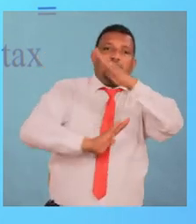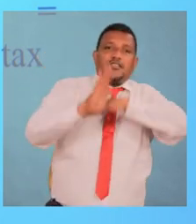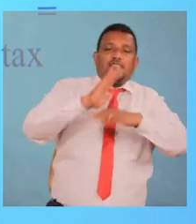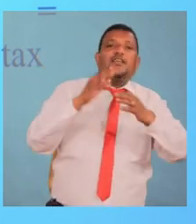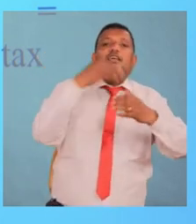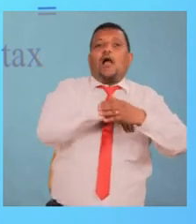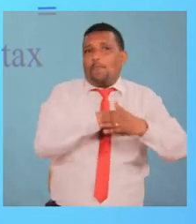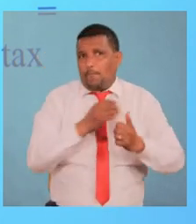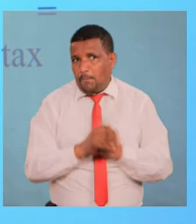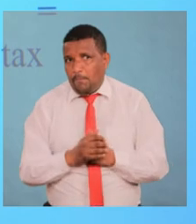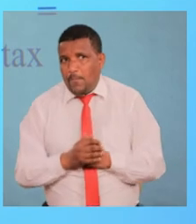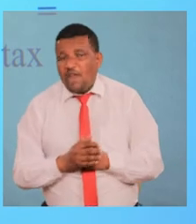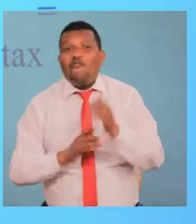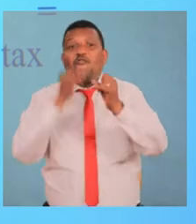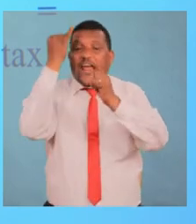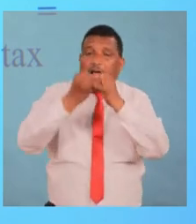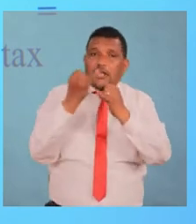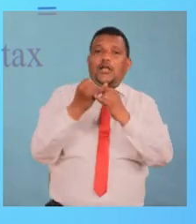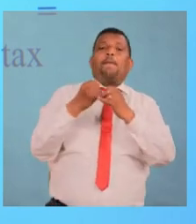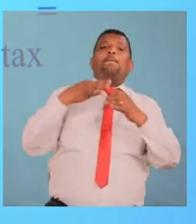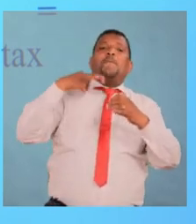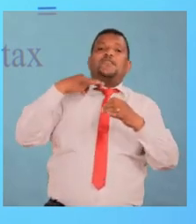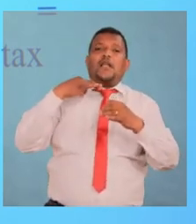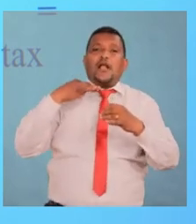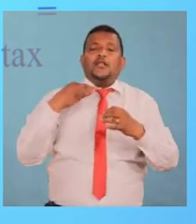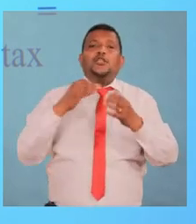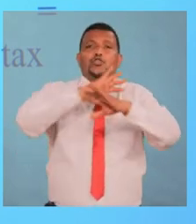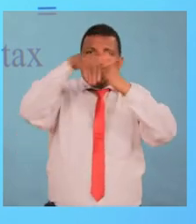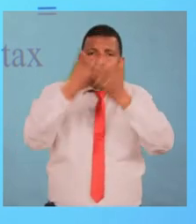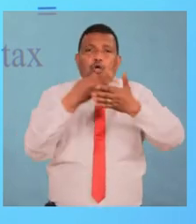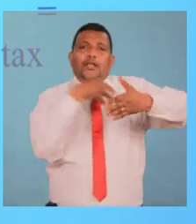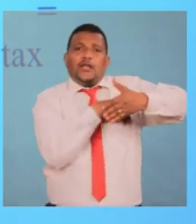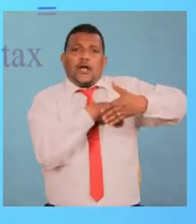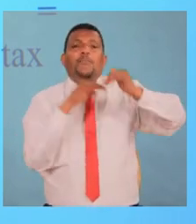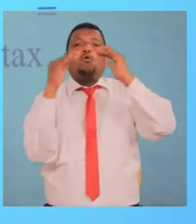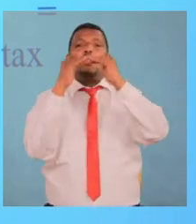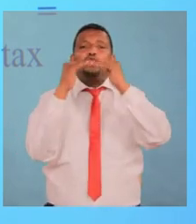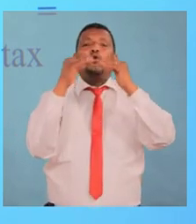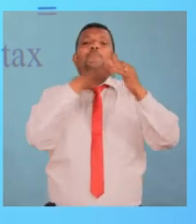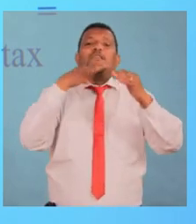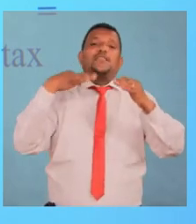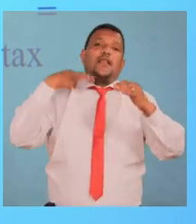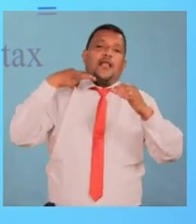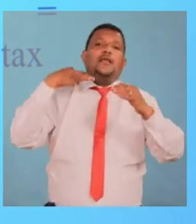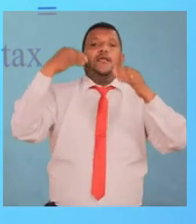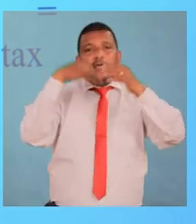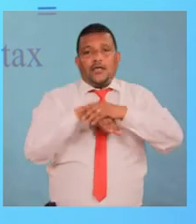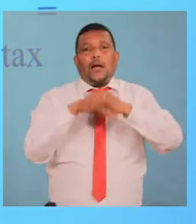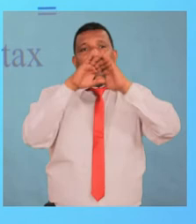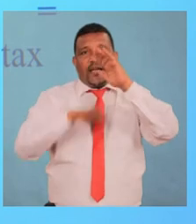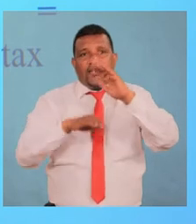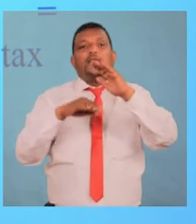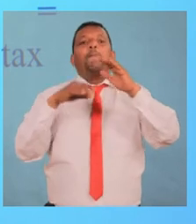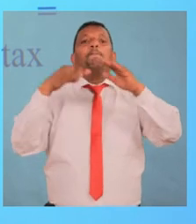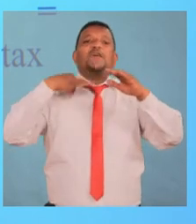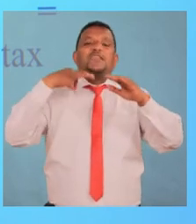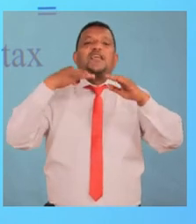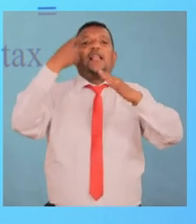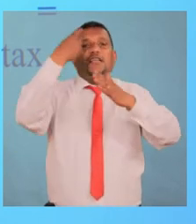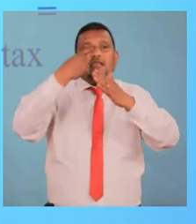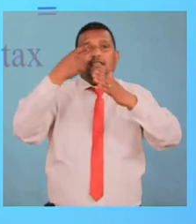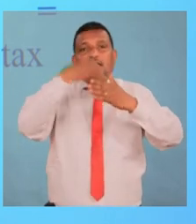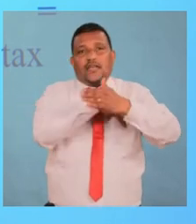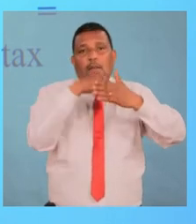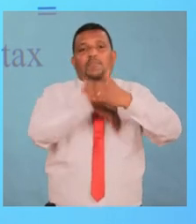अप तो फाइनली Bigg Boss ने डिस्पोजेबल इनकम इक्वल्स टू द पर्सनल इनकम - पर्सनल इनकम शुभ